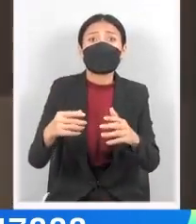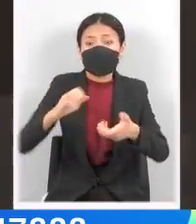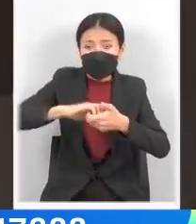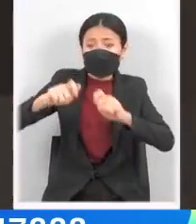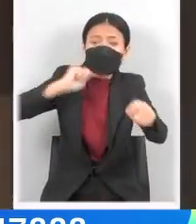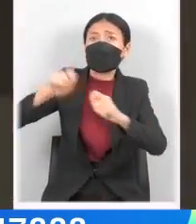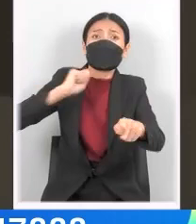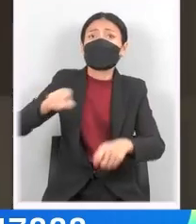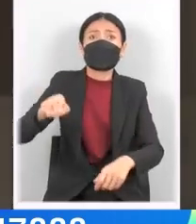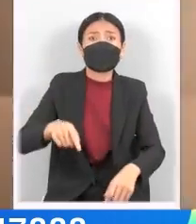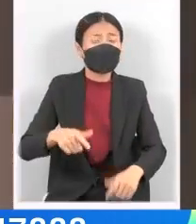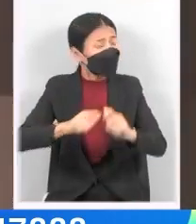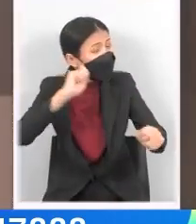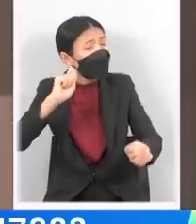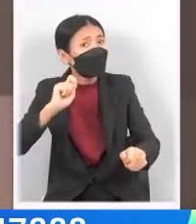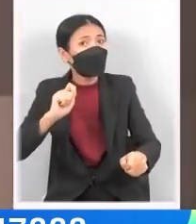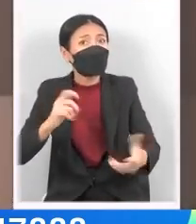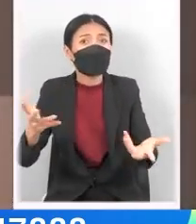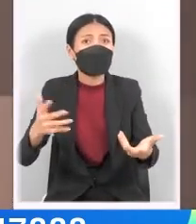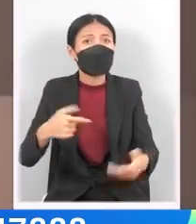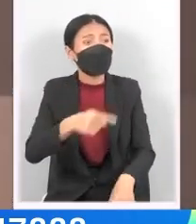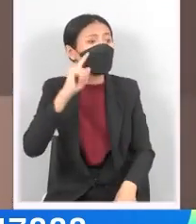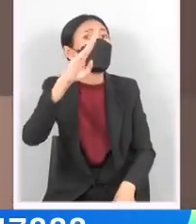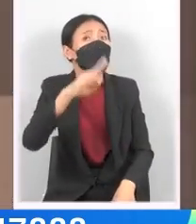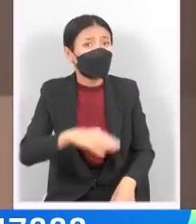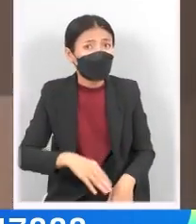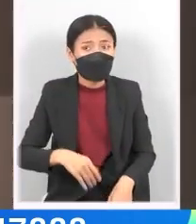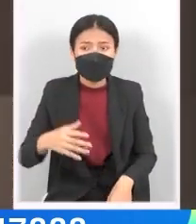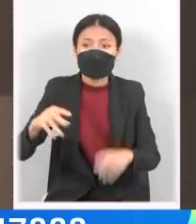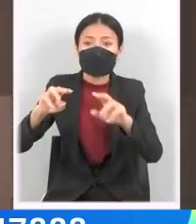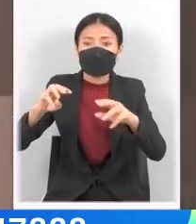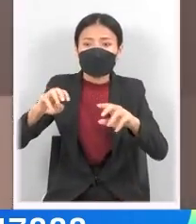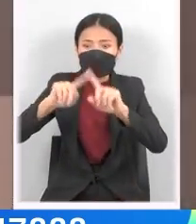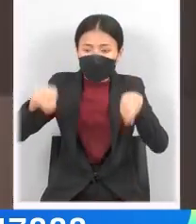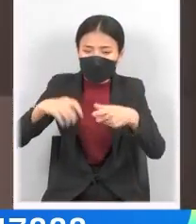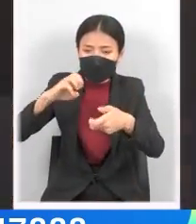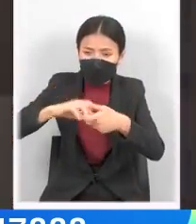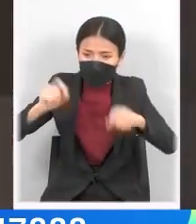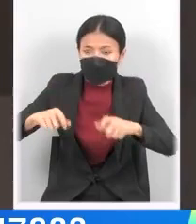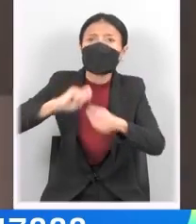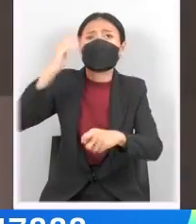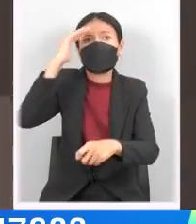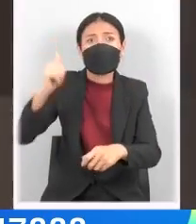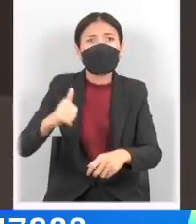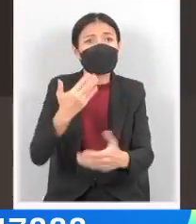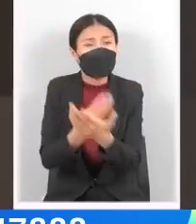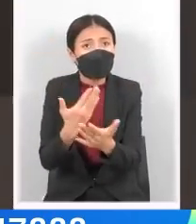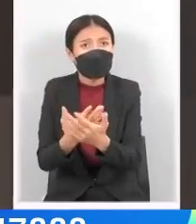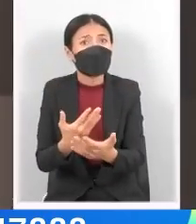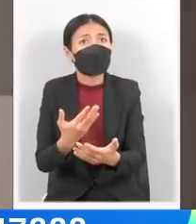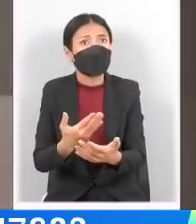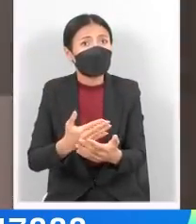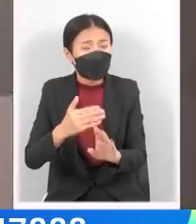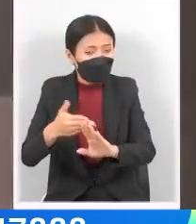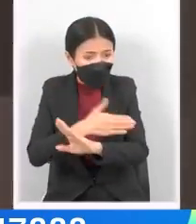กทิ้ง ฉีกทิ้ง ป้าบ้าป่ะเนี่ย ฉีกทิ้งเลย มันมีเงินมัดจงมัดจำอะไรอยู่มันรีโนเวทบ้านไปเท่าไหร่ตอนก่อนม